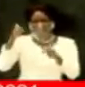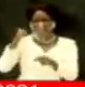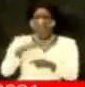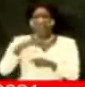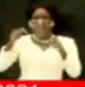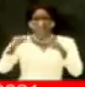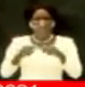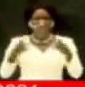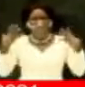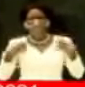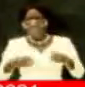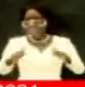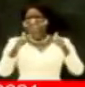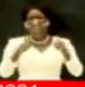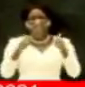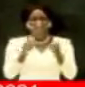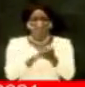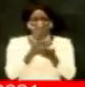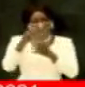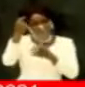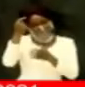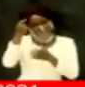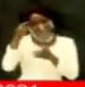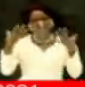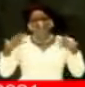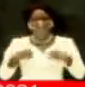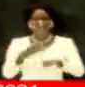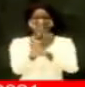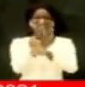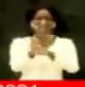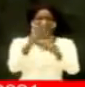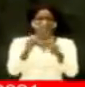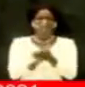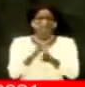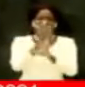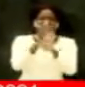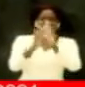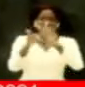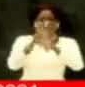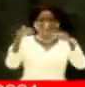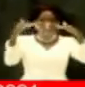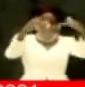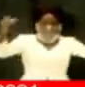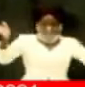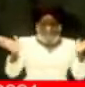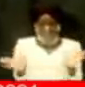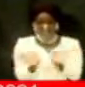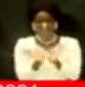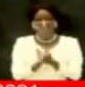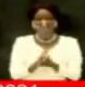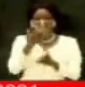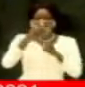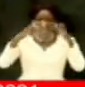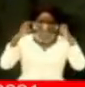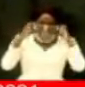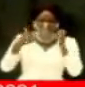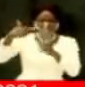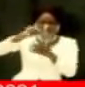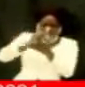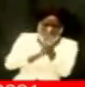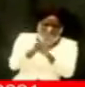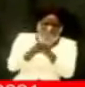chifukwa chakuti ndikudziwa kuti ndaziteteza ndayika ndithu makoma angapo tikumavala mamaskiwa tikumayuza